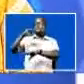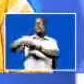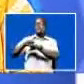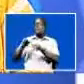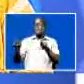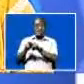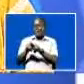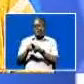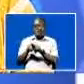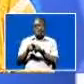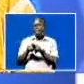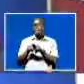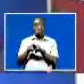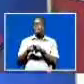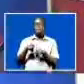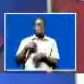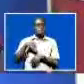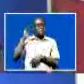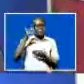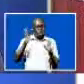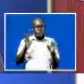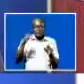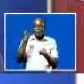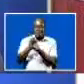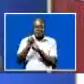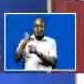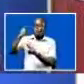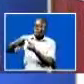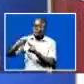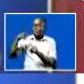Haya. Mtazamaji umeweza kusikia, ukitaka mema yatende mema. Wanawake jamani tupendaneni.